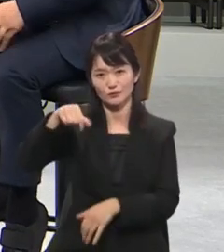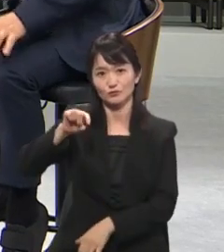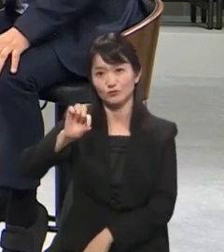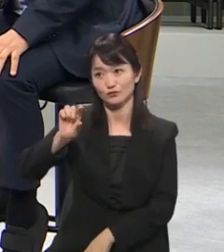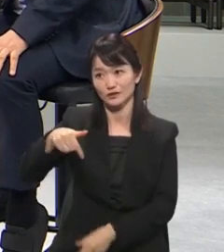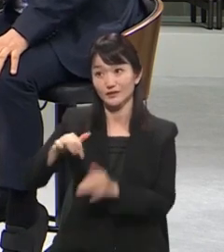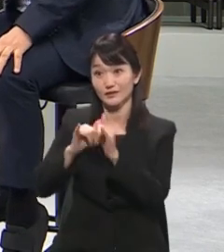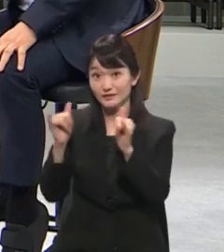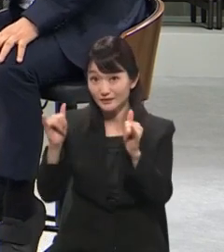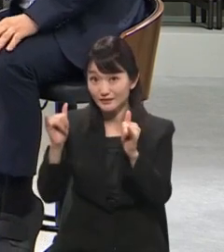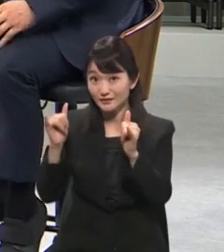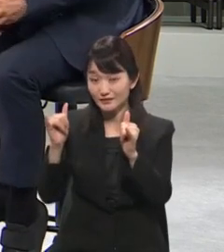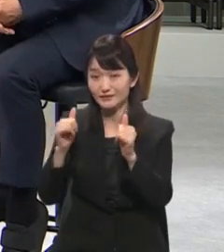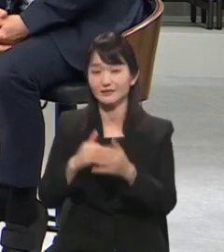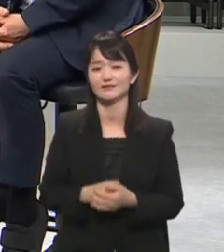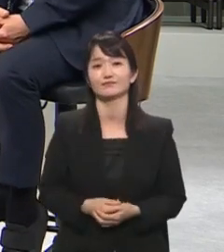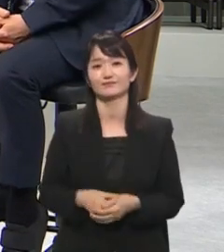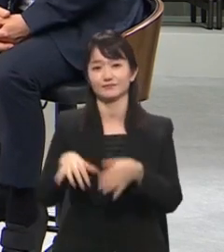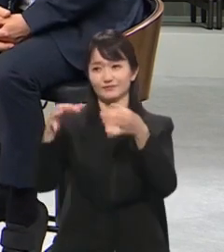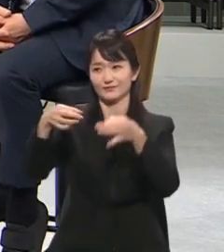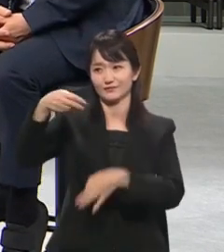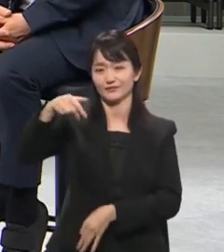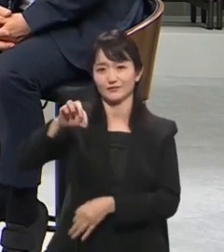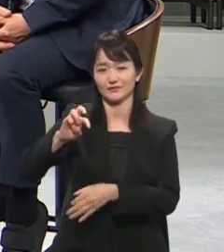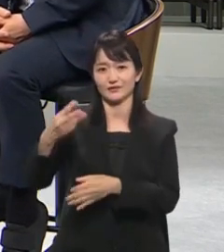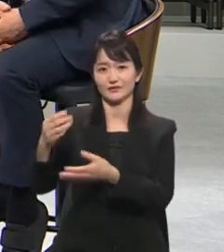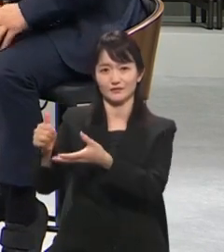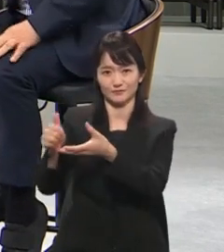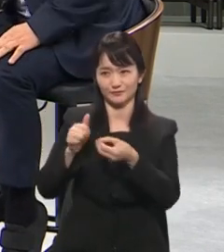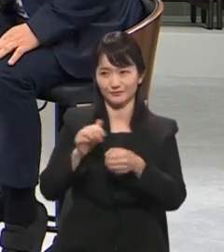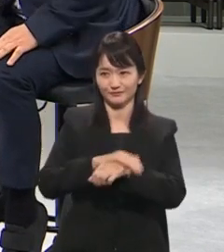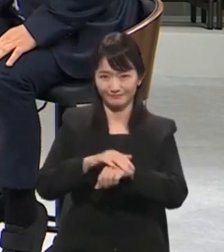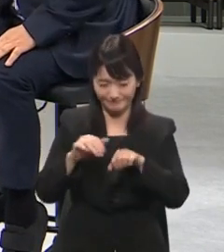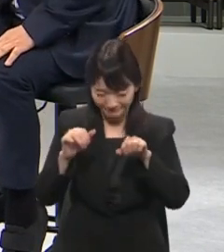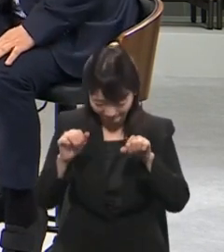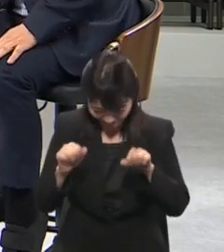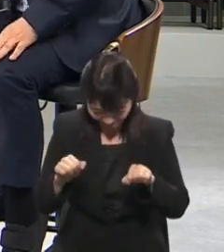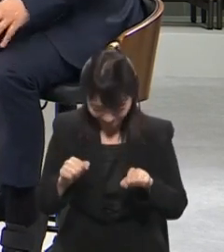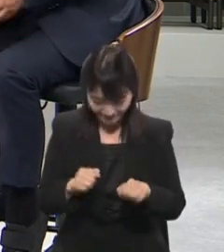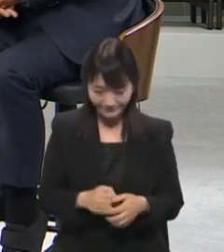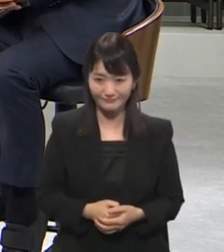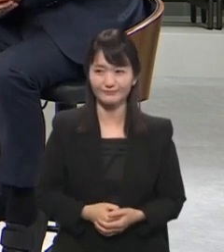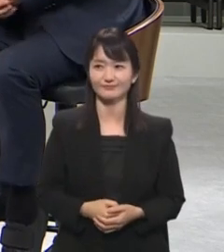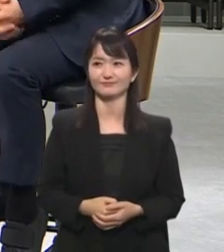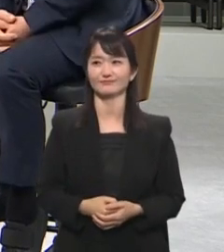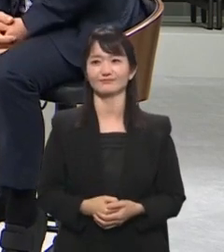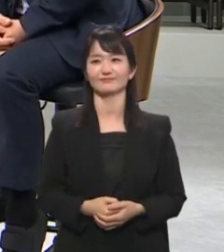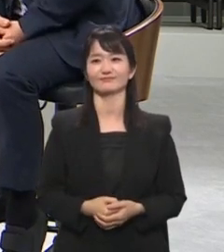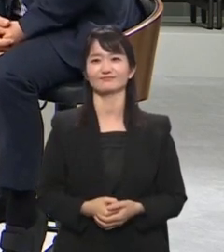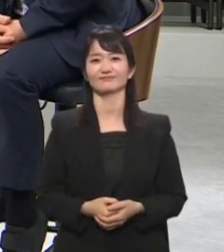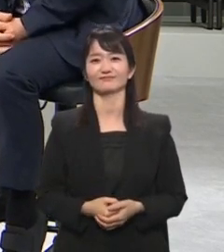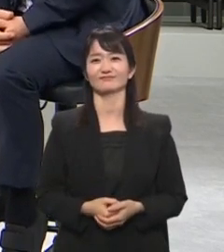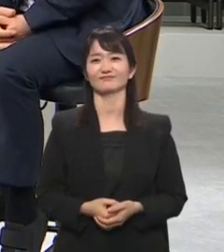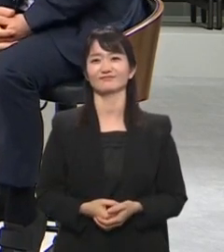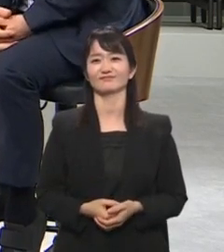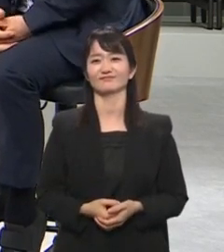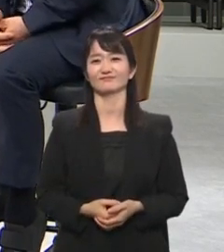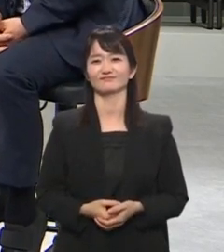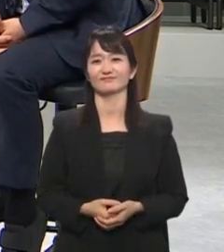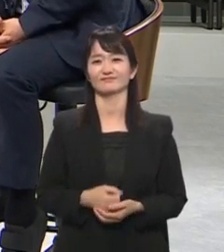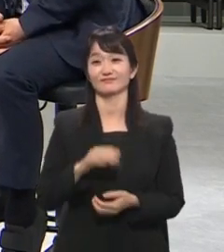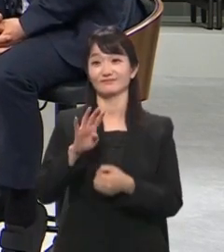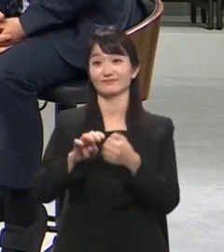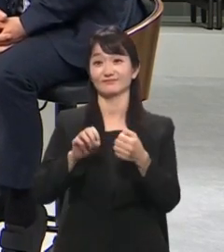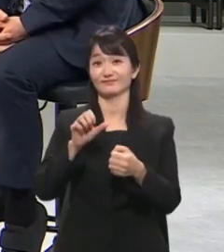되죠? 예, 그렇습니다. 그렇습니다. 김수철 씨 스튜디오에 모셨습니다. 어서 오십시오. 안녕하십니까, 김수철입니다. 제가